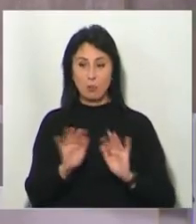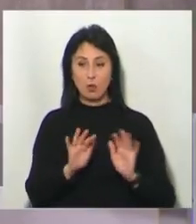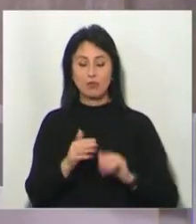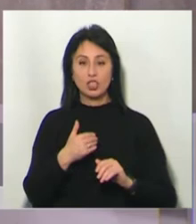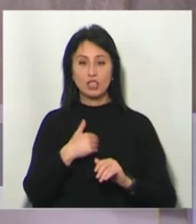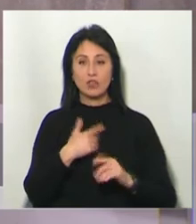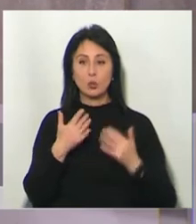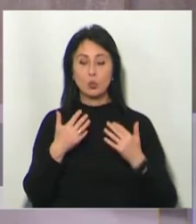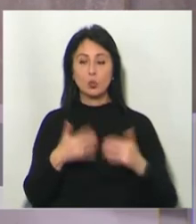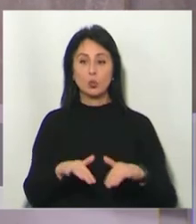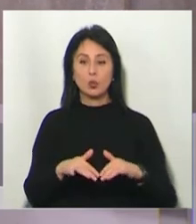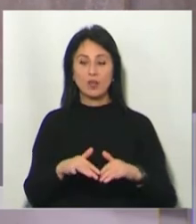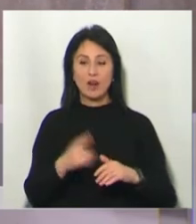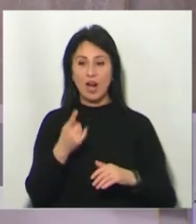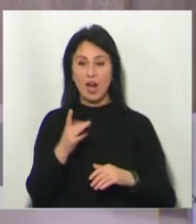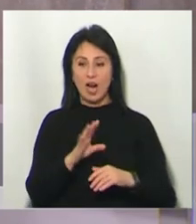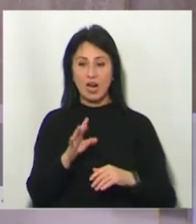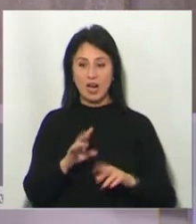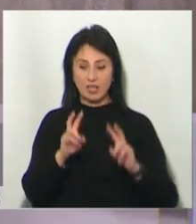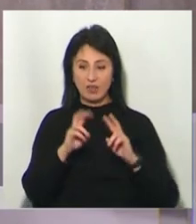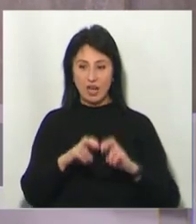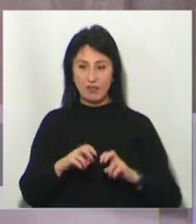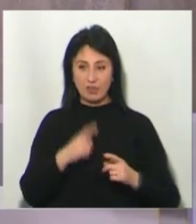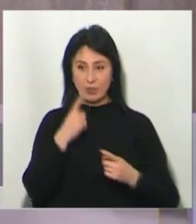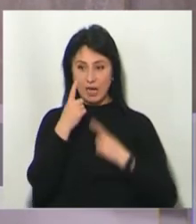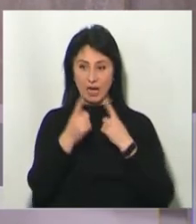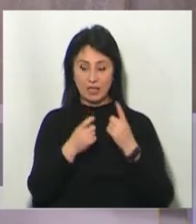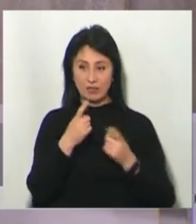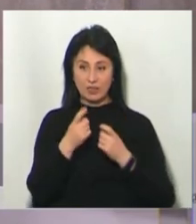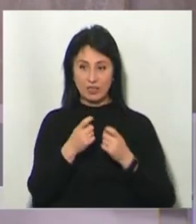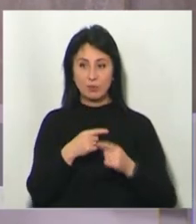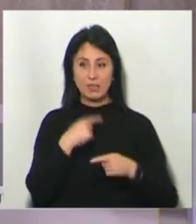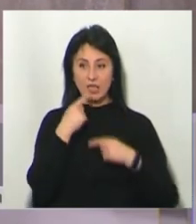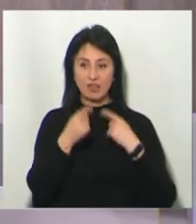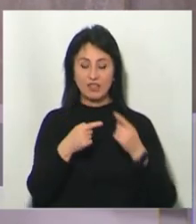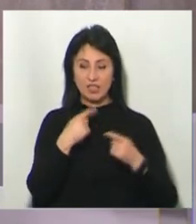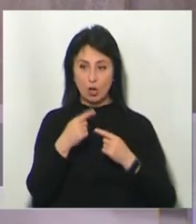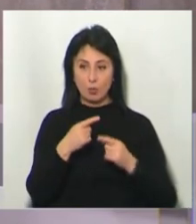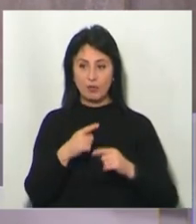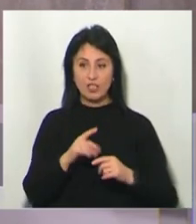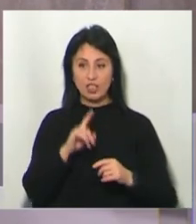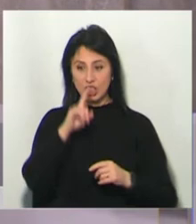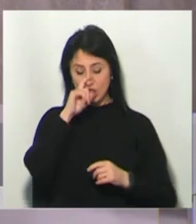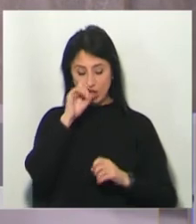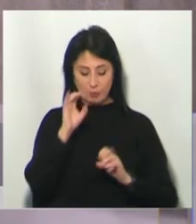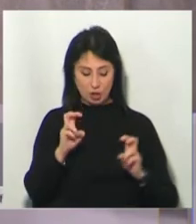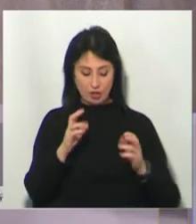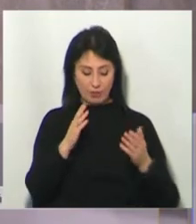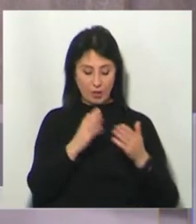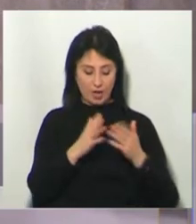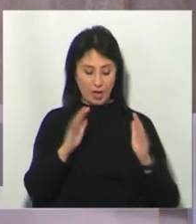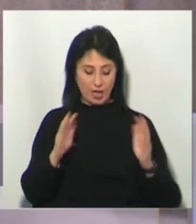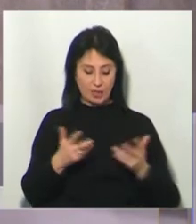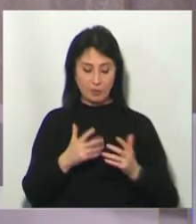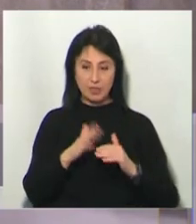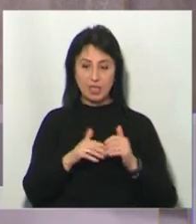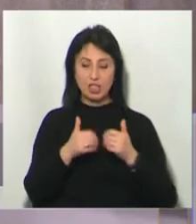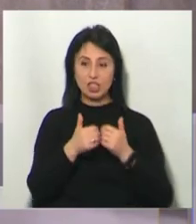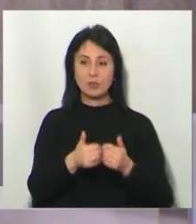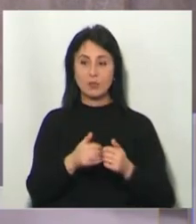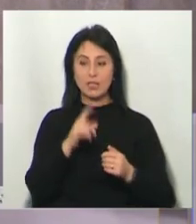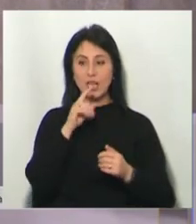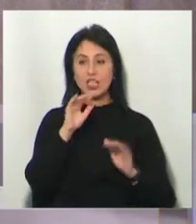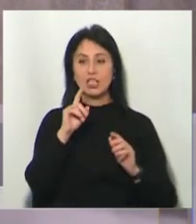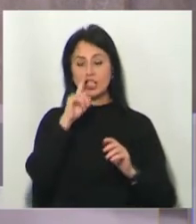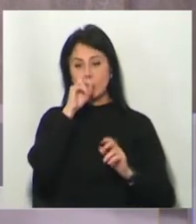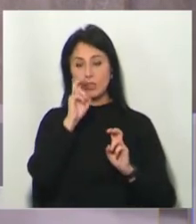პროცესები, ჩვენ ეს უკვე არაერთხელ განგვიხილავს გადაცემაში, ვისაუბრია, რომ შემჟავება დარღვევა ეს არის ანთების ხელშეწყობა,